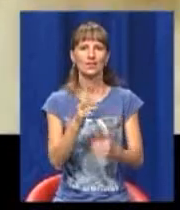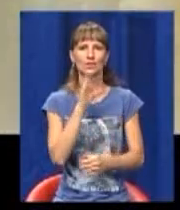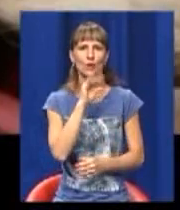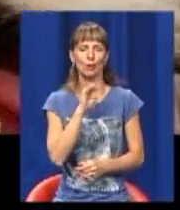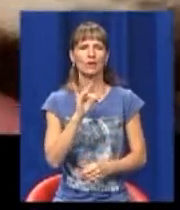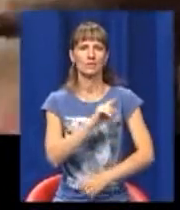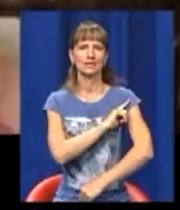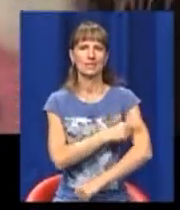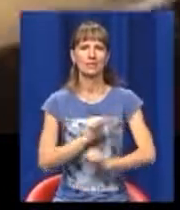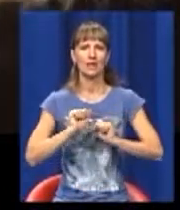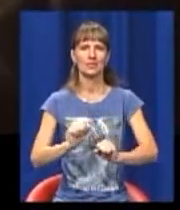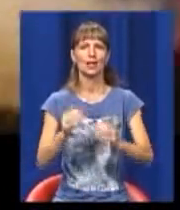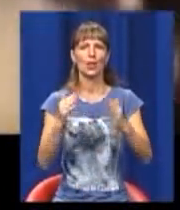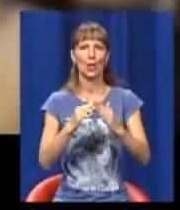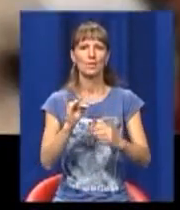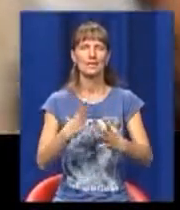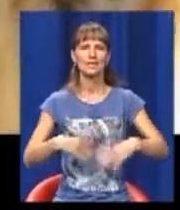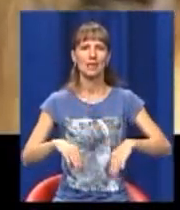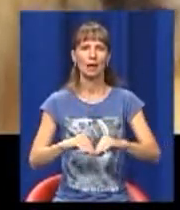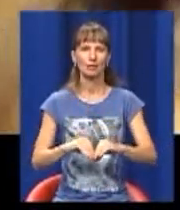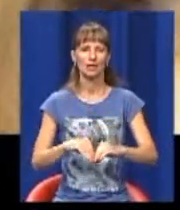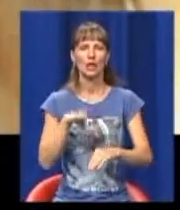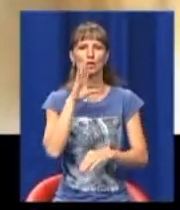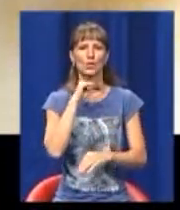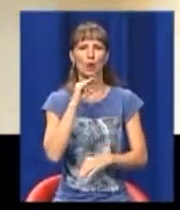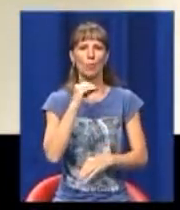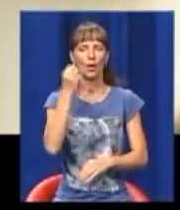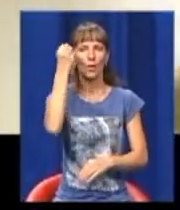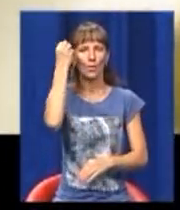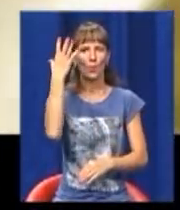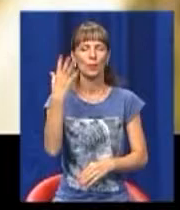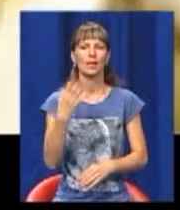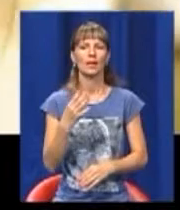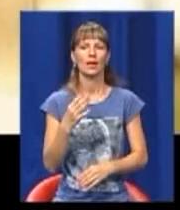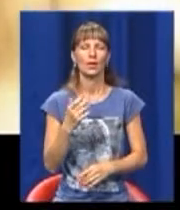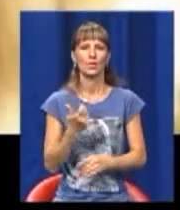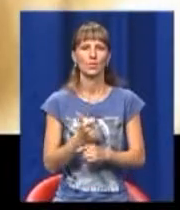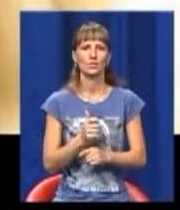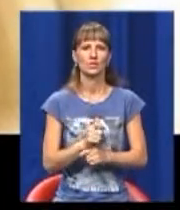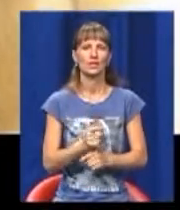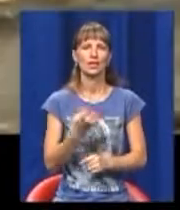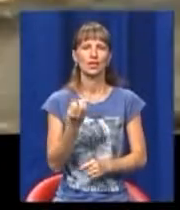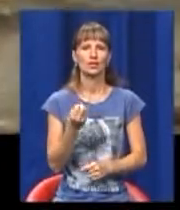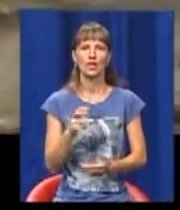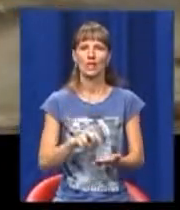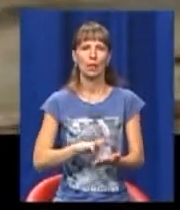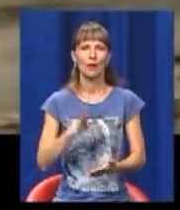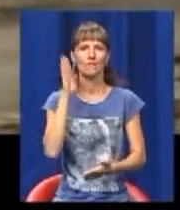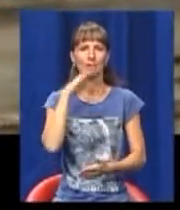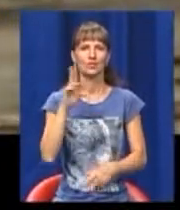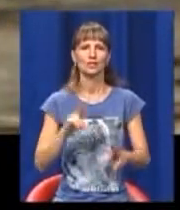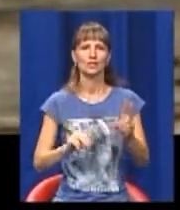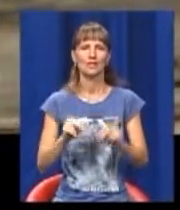захисник дому та родини. Чотирилапі відрізняються розумом і кмітливістю. А ще вони не бояться води,